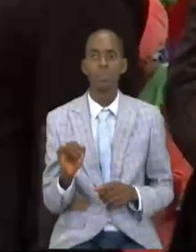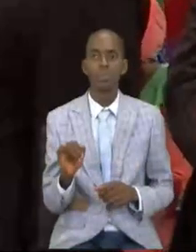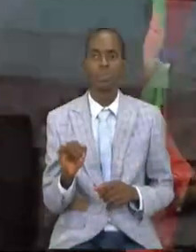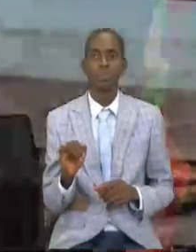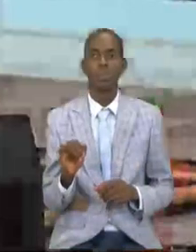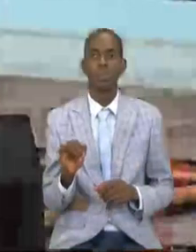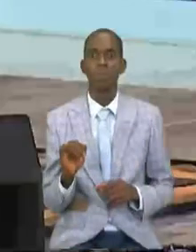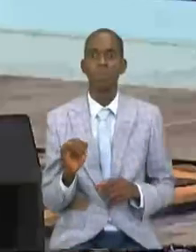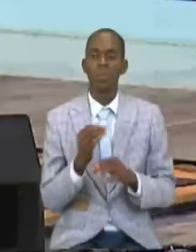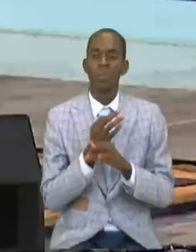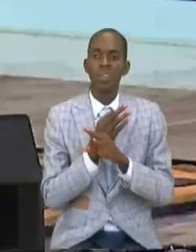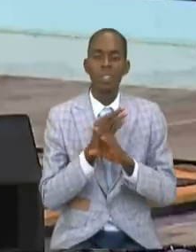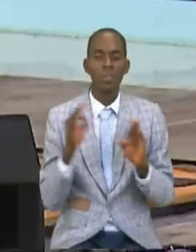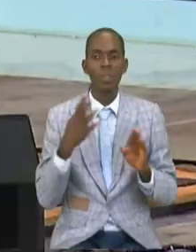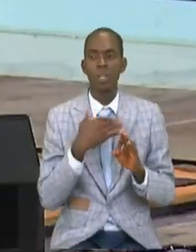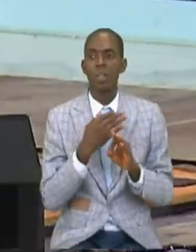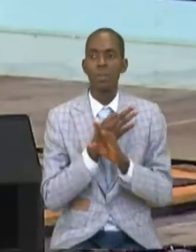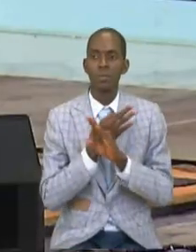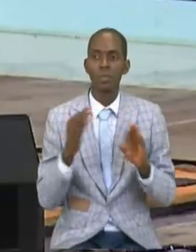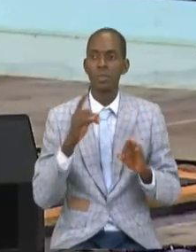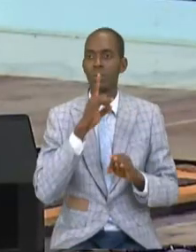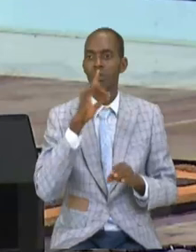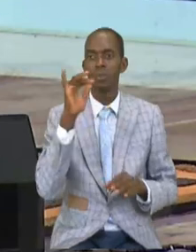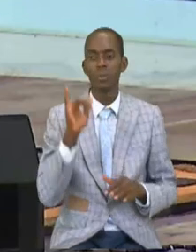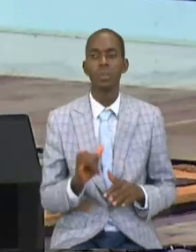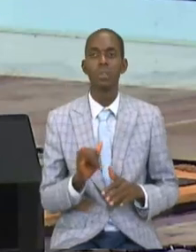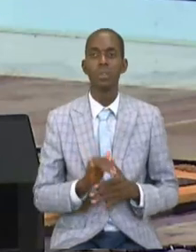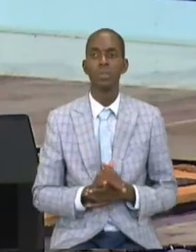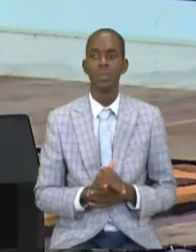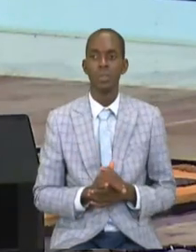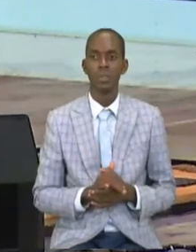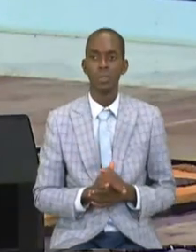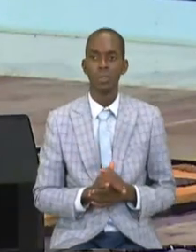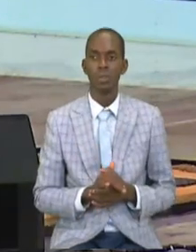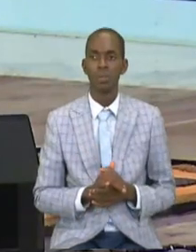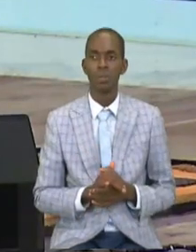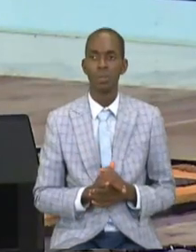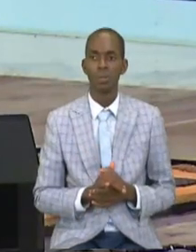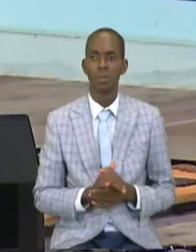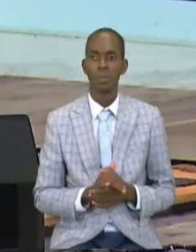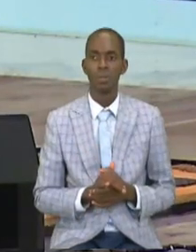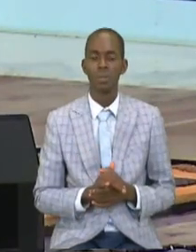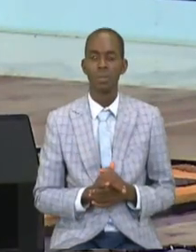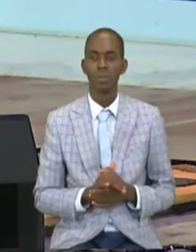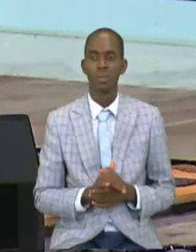affranchi et réellement libre.